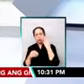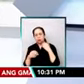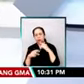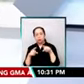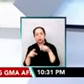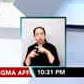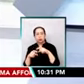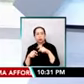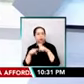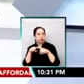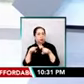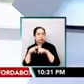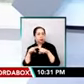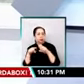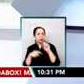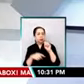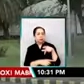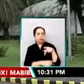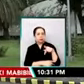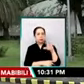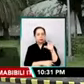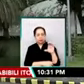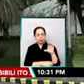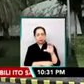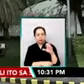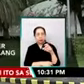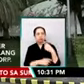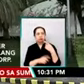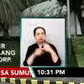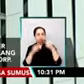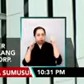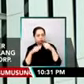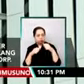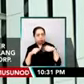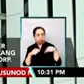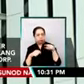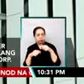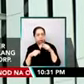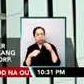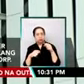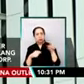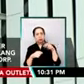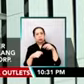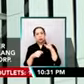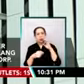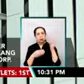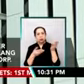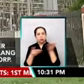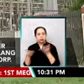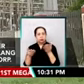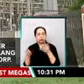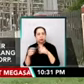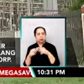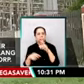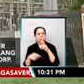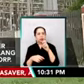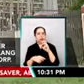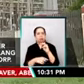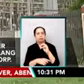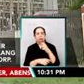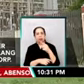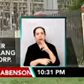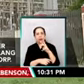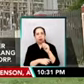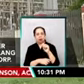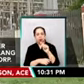o SPPC. Base sa kasunduan, ang GN Power Dinginin Limited ang magkusupply ng 300 megawatts baseload